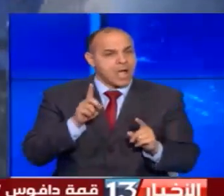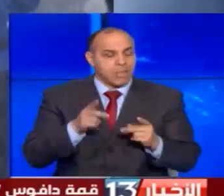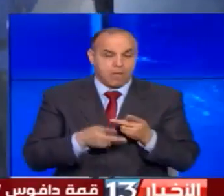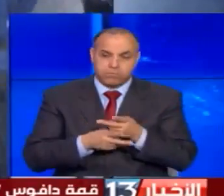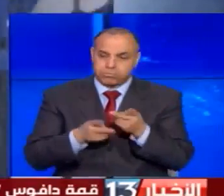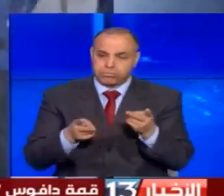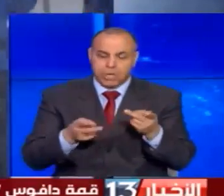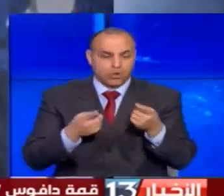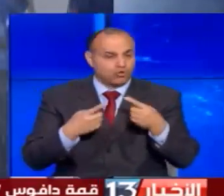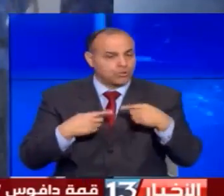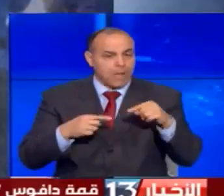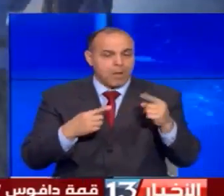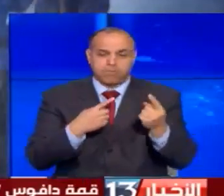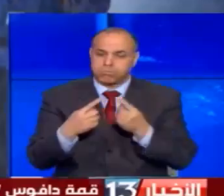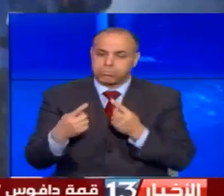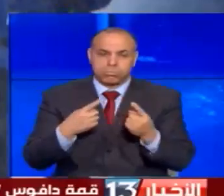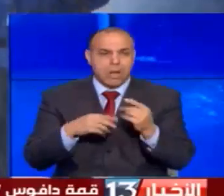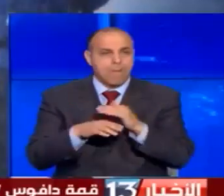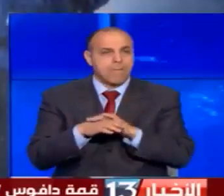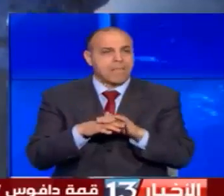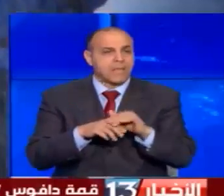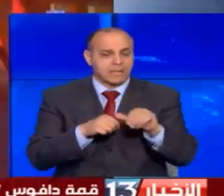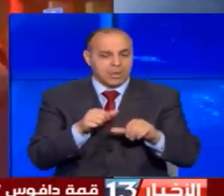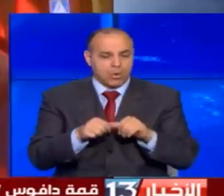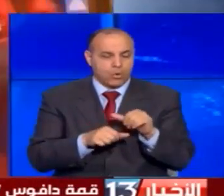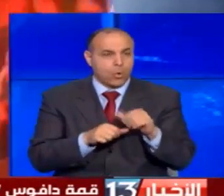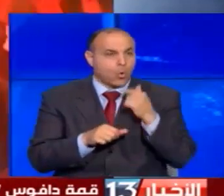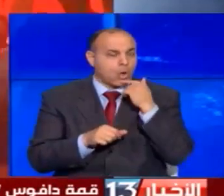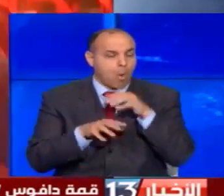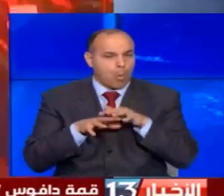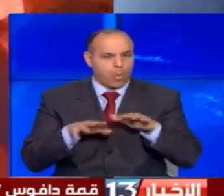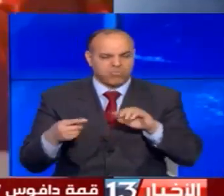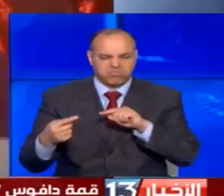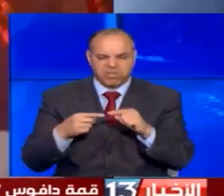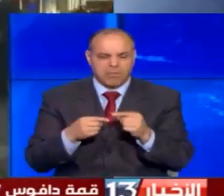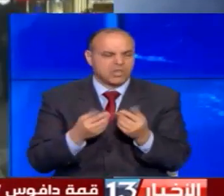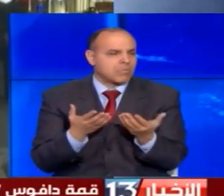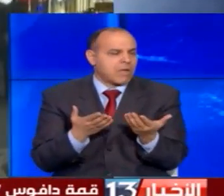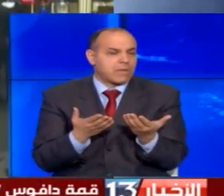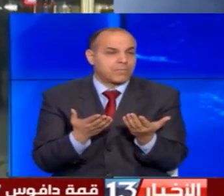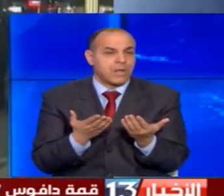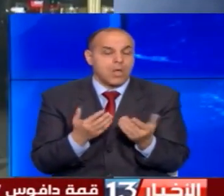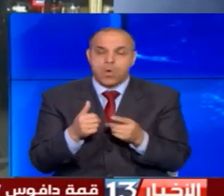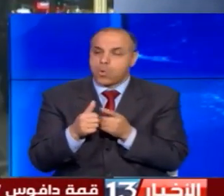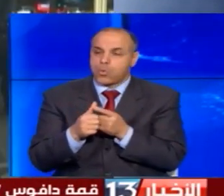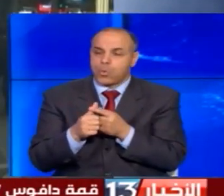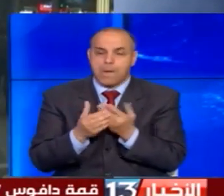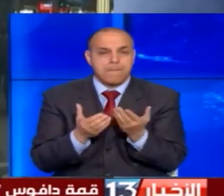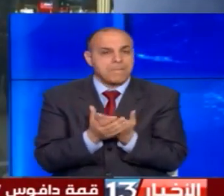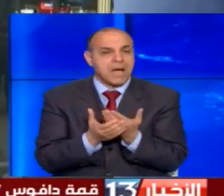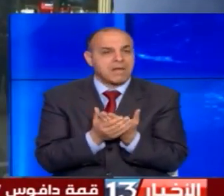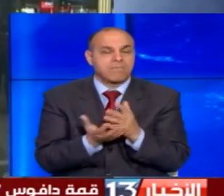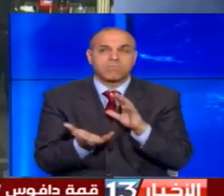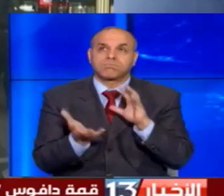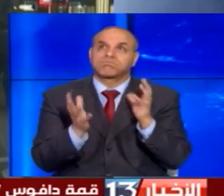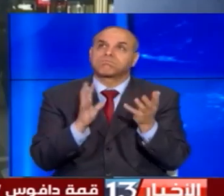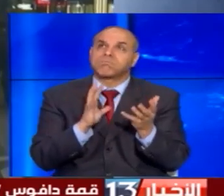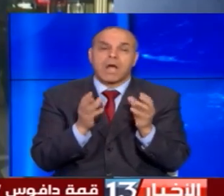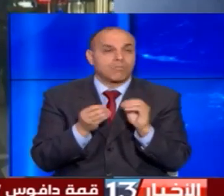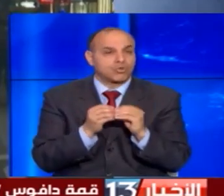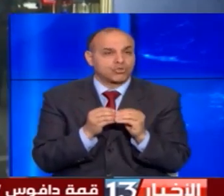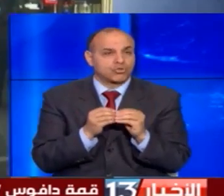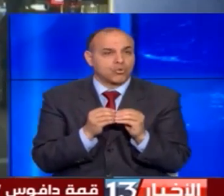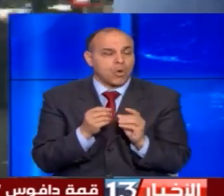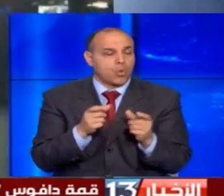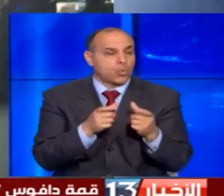على طاولة التداول هذه الدورة موضوعات شائكة عديدة يتصدرها ملف تغير المناخ